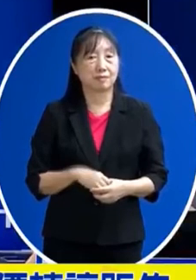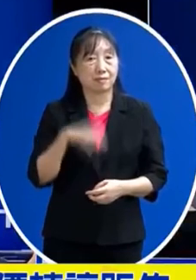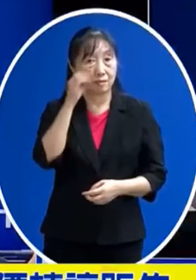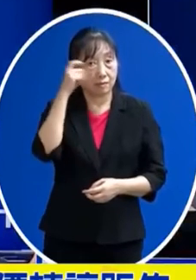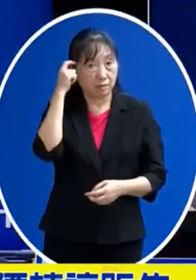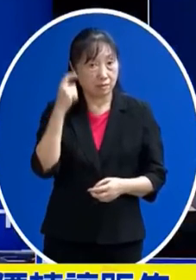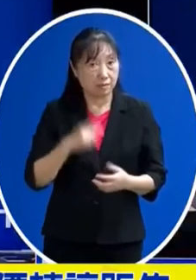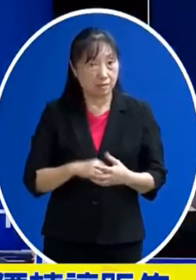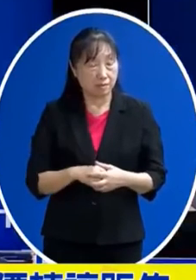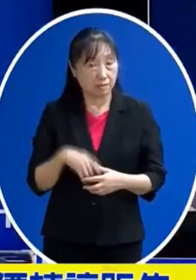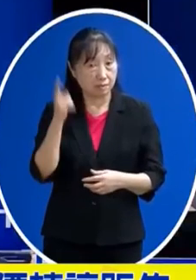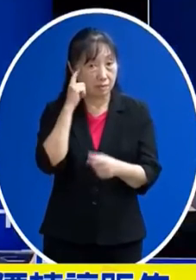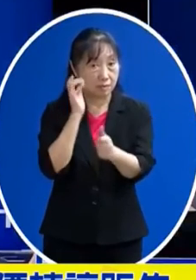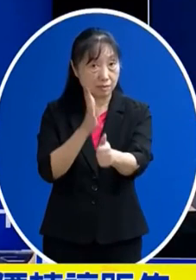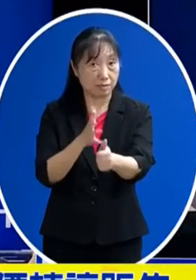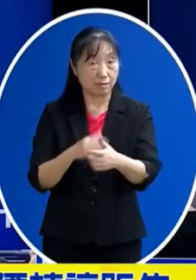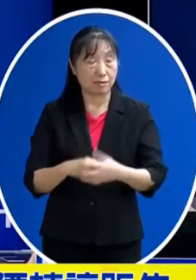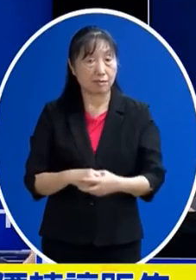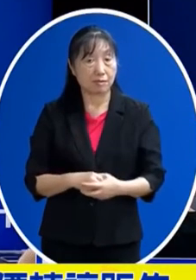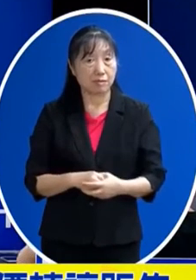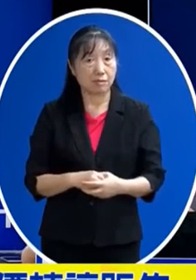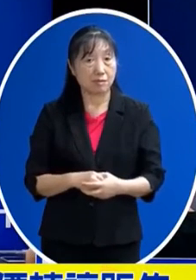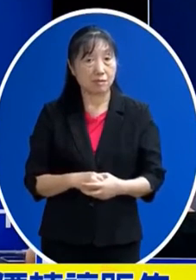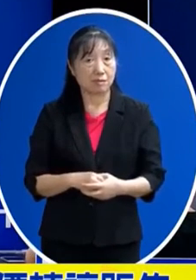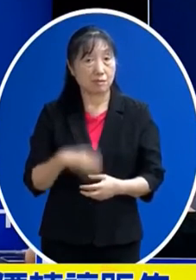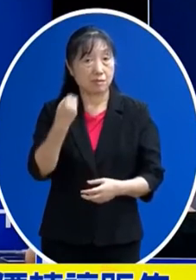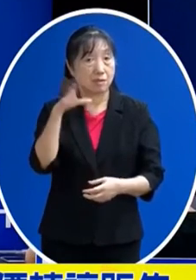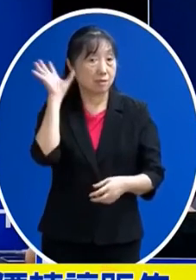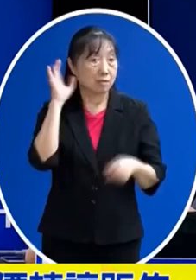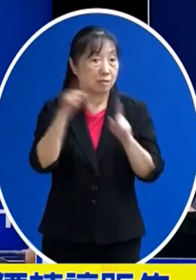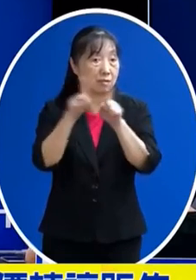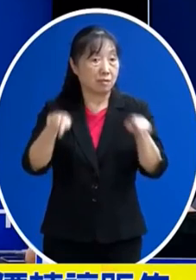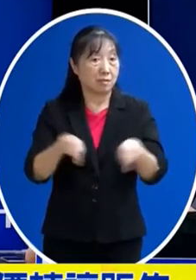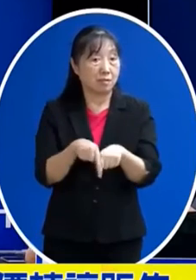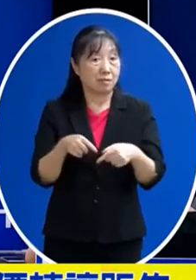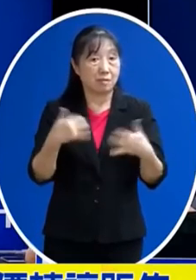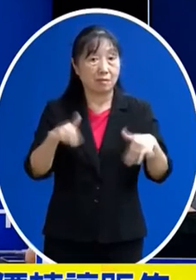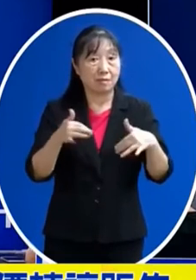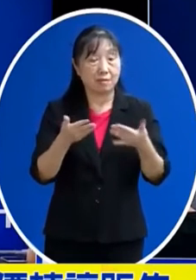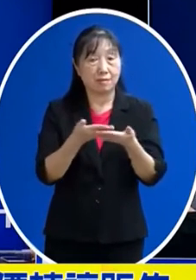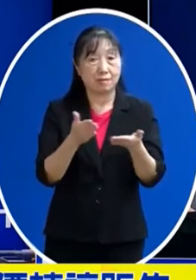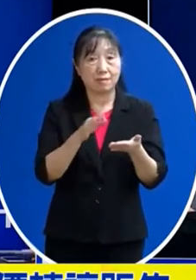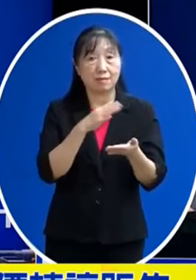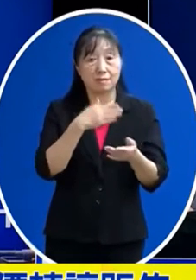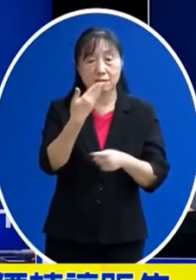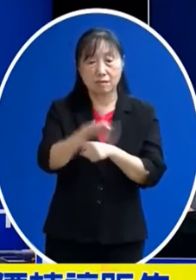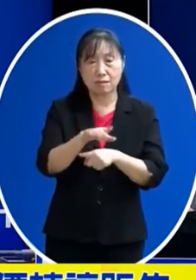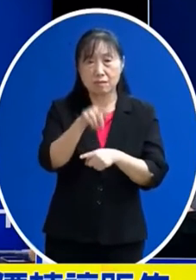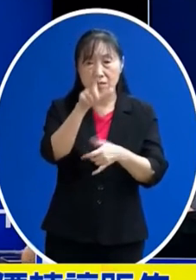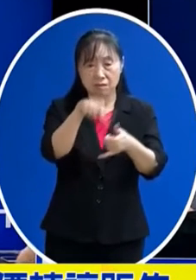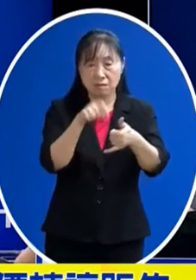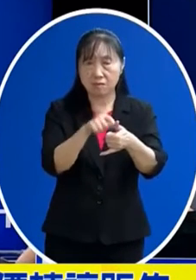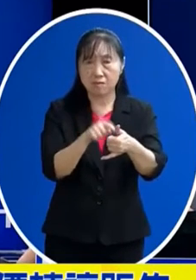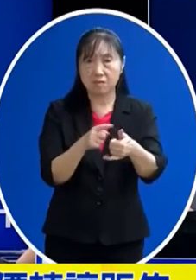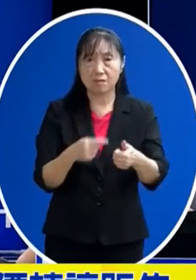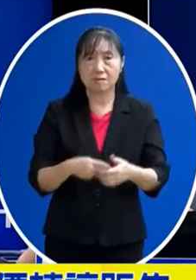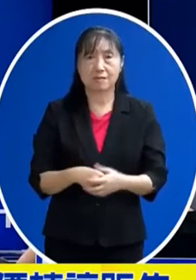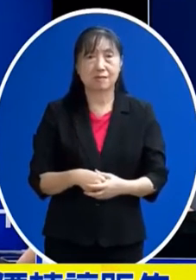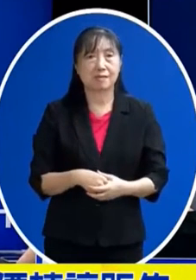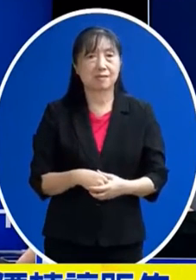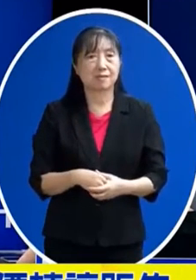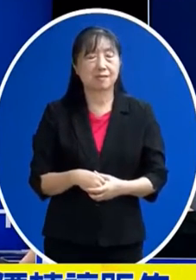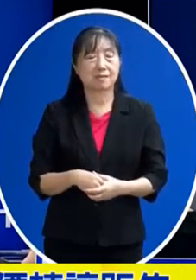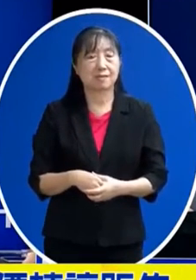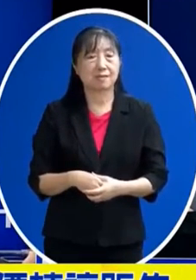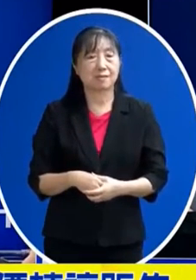不好意思，那个想请问一下，因为那个新闻稿还没有出来，所以想请问一下那个死亡案例，他是